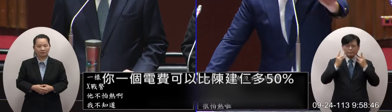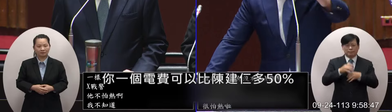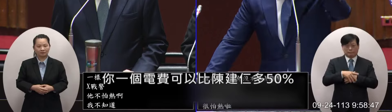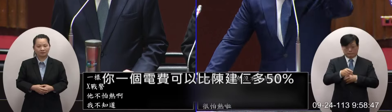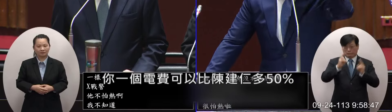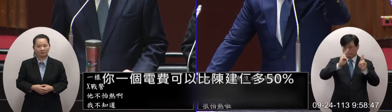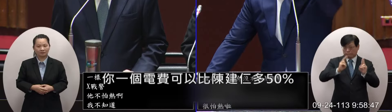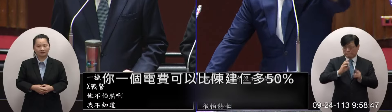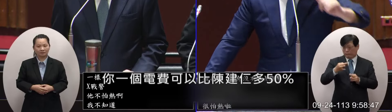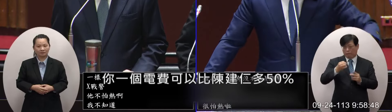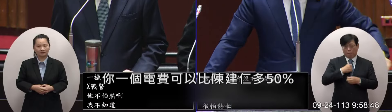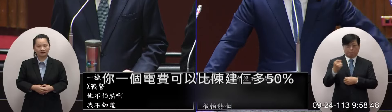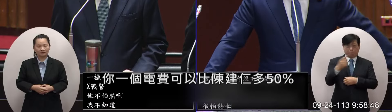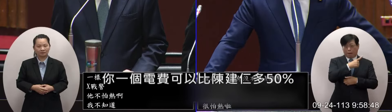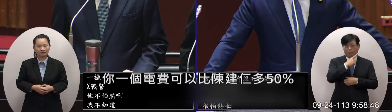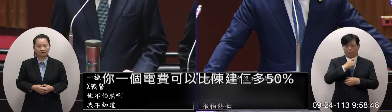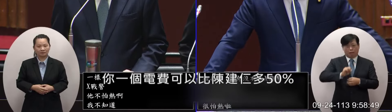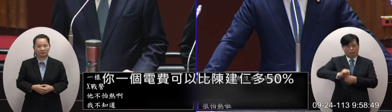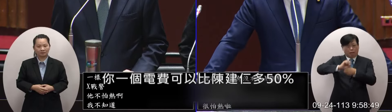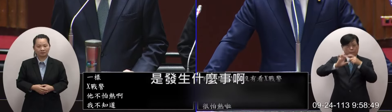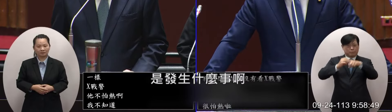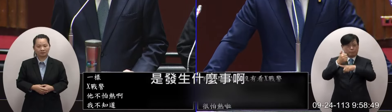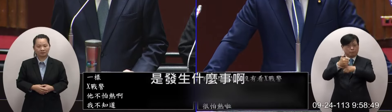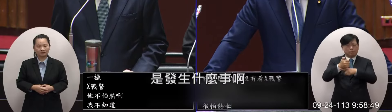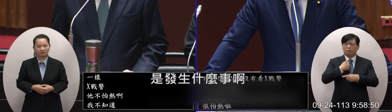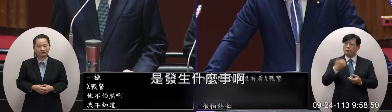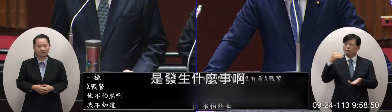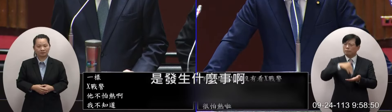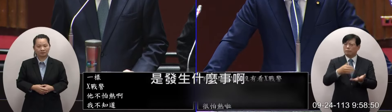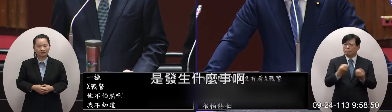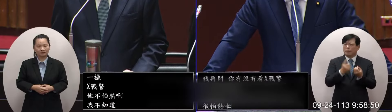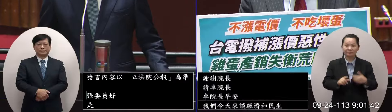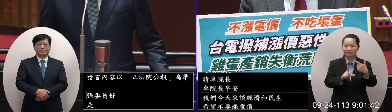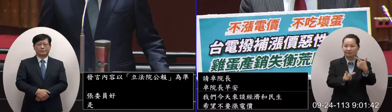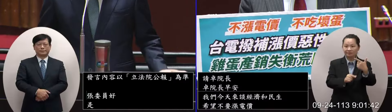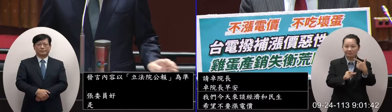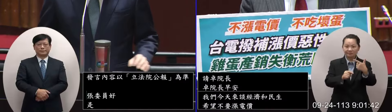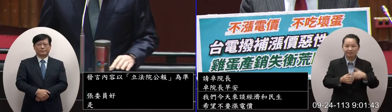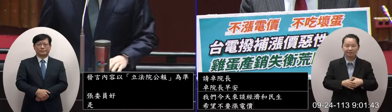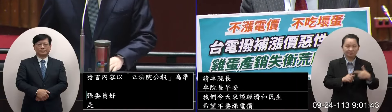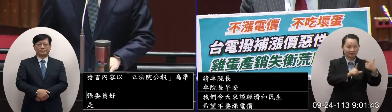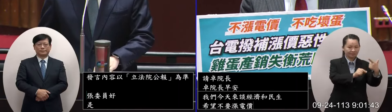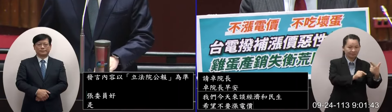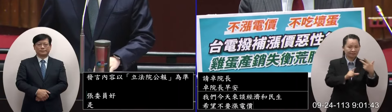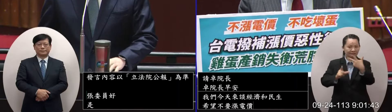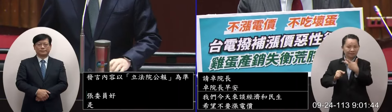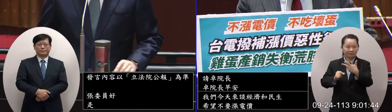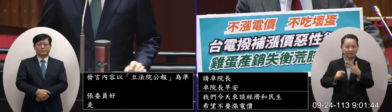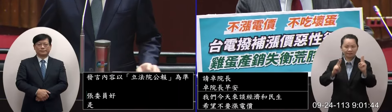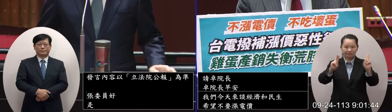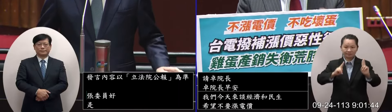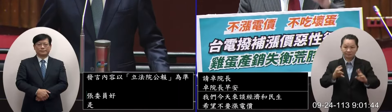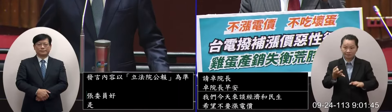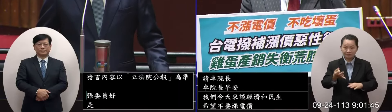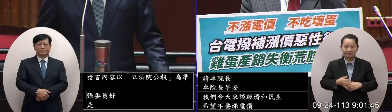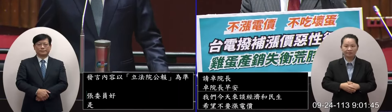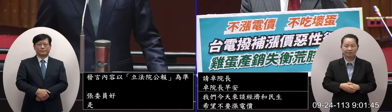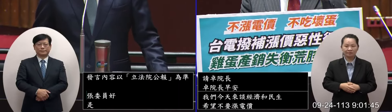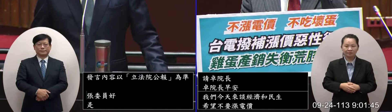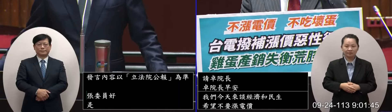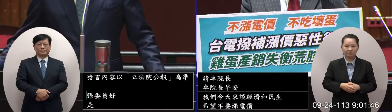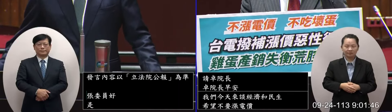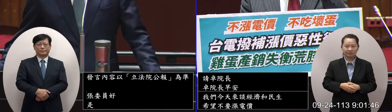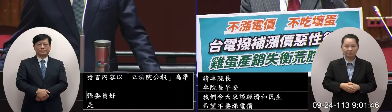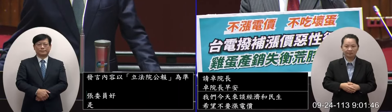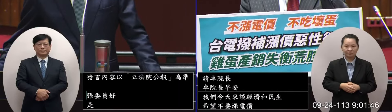你的电费可以比陈建仁花多50%，到底发生什么事啊？ 到北回电费高达